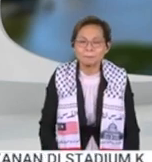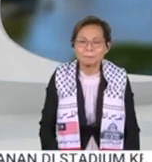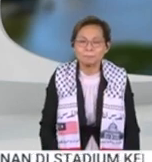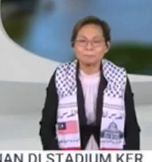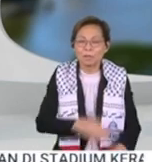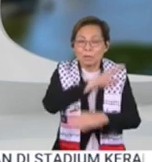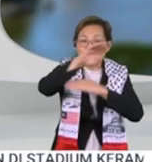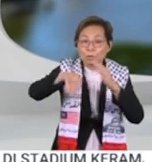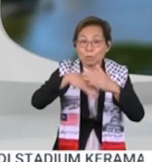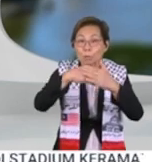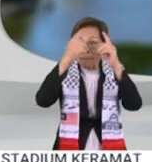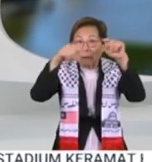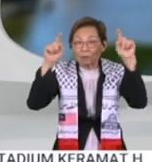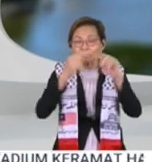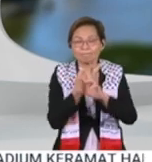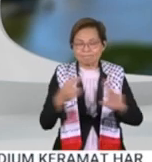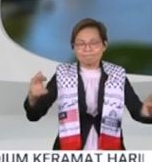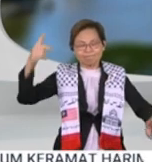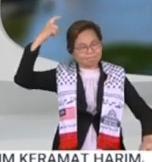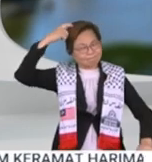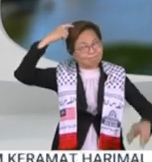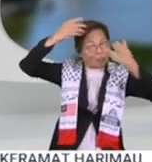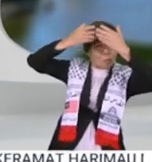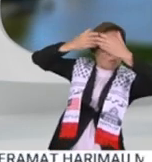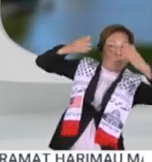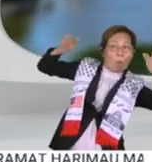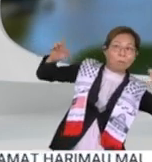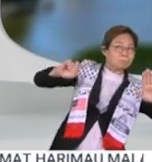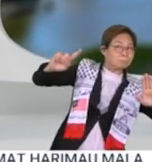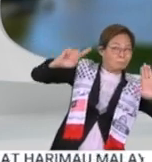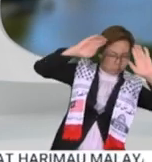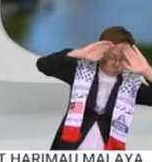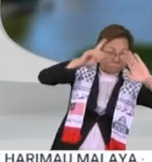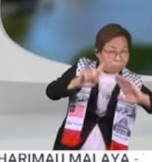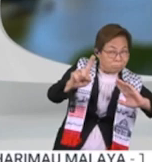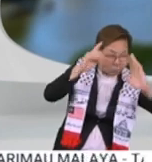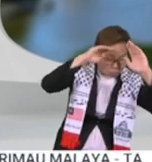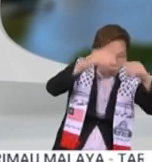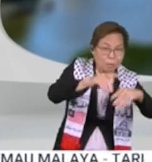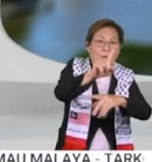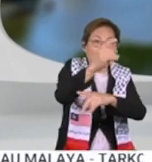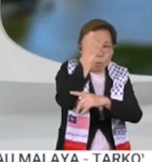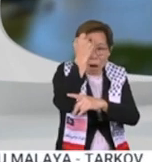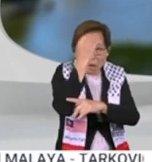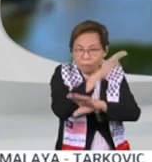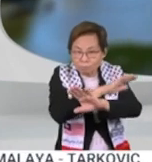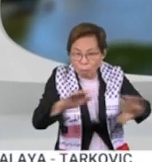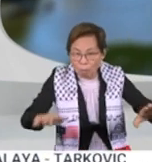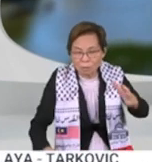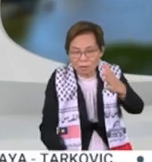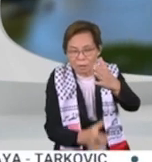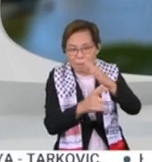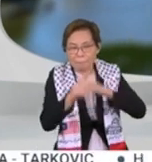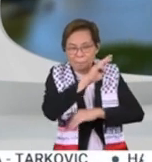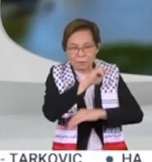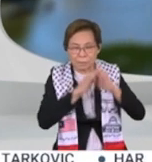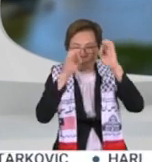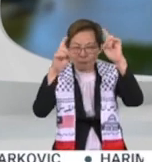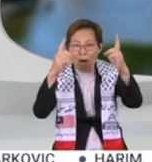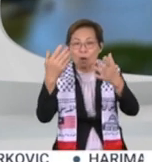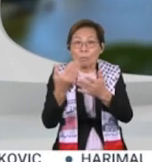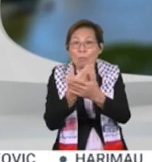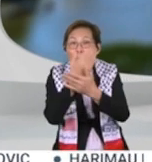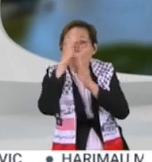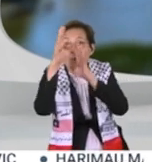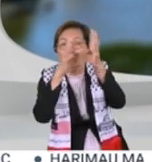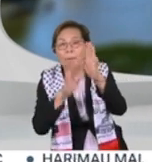Para mahasiswa perlu bersedia untuk berfikiran terbuka dan tidak tertumpu kepada satu ideologi sahaja, Timbalan Menteri Pendidikan, Inovasi